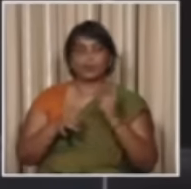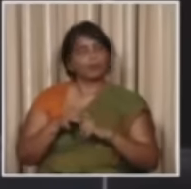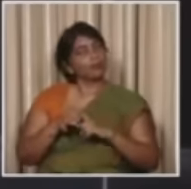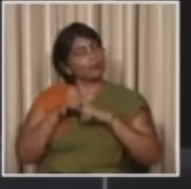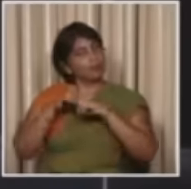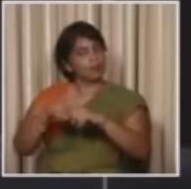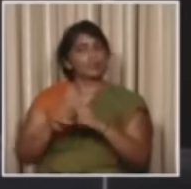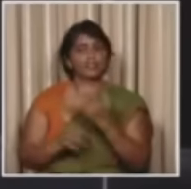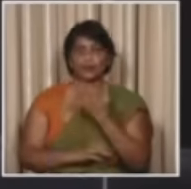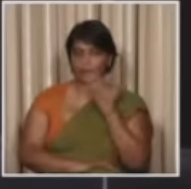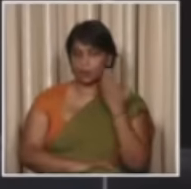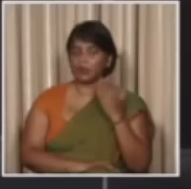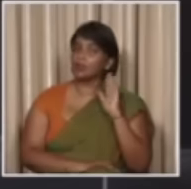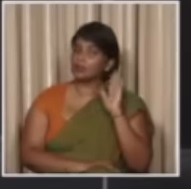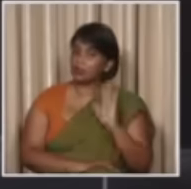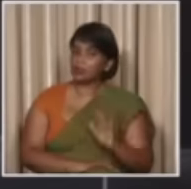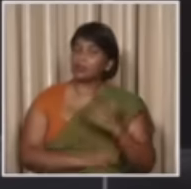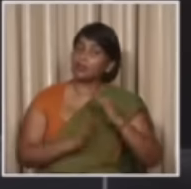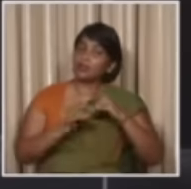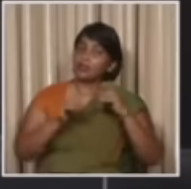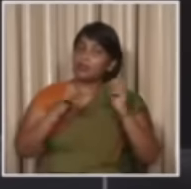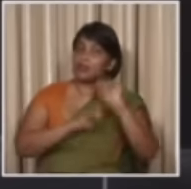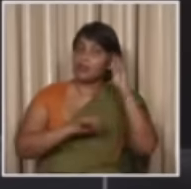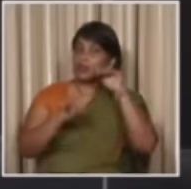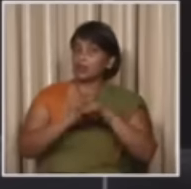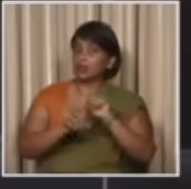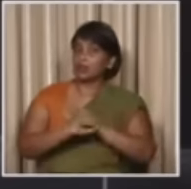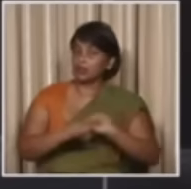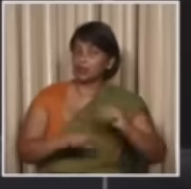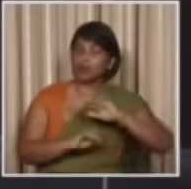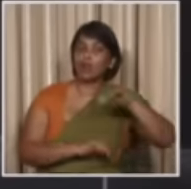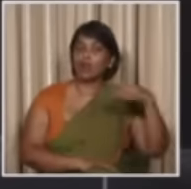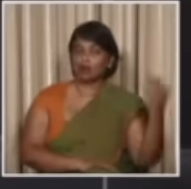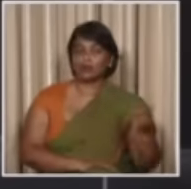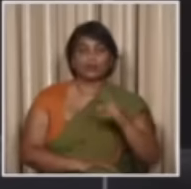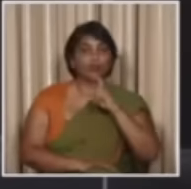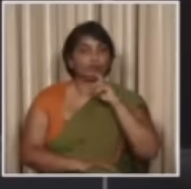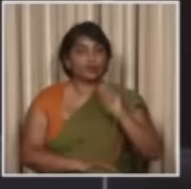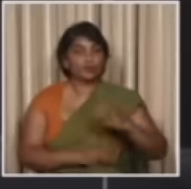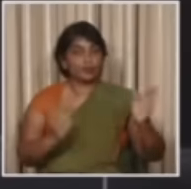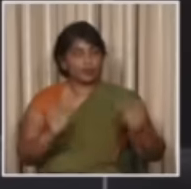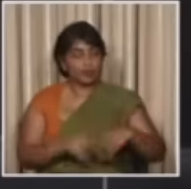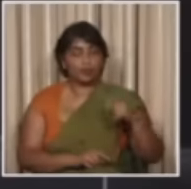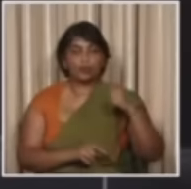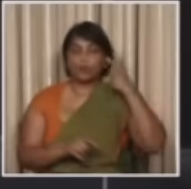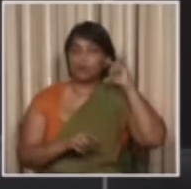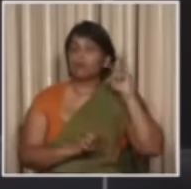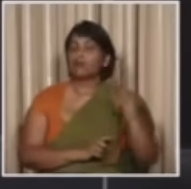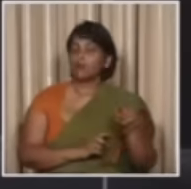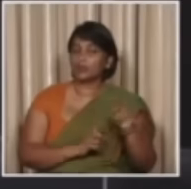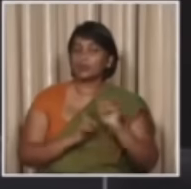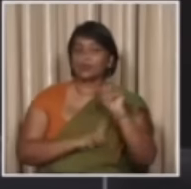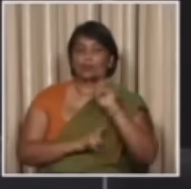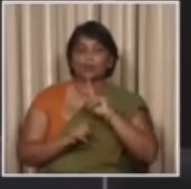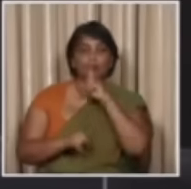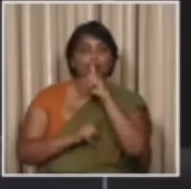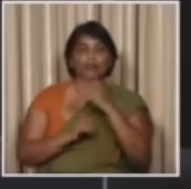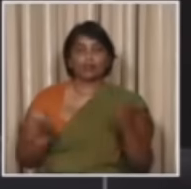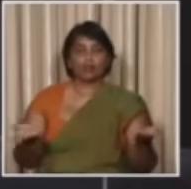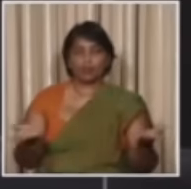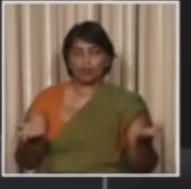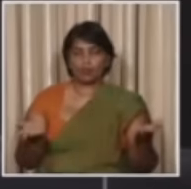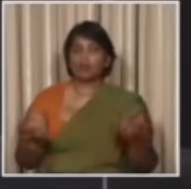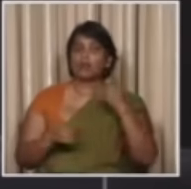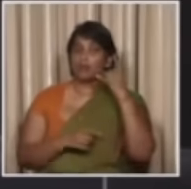කරන්න පුළුවන්. එසේ නොවන පාර්ලිමේන්තුවේ නැති කෙනෙක් සම්බන්ධයෙන් විනිශ්චයට භාජනය වෙලා තියෙච්ච ප්‍රශ්නයක් සම්බන්ධයෙන් පාර්ලිමේන්තුවේ කතාවල මොකද්ද වෙන්නේ?